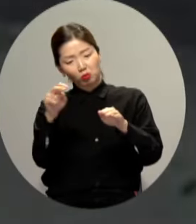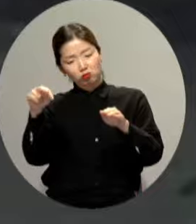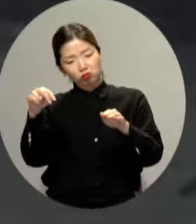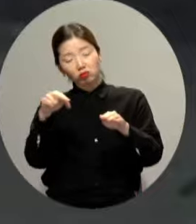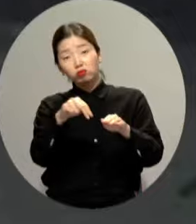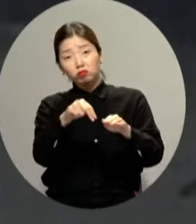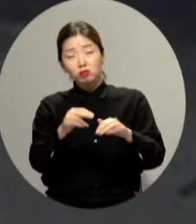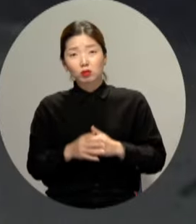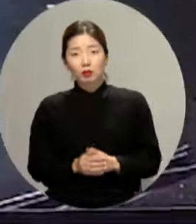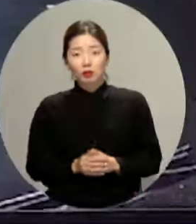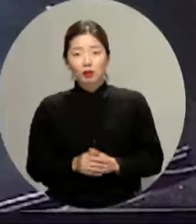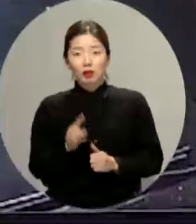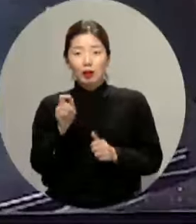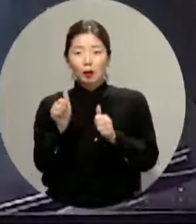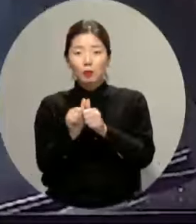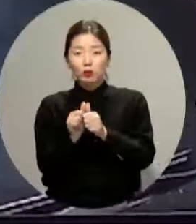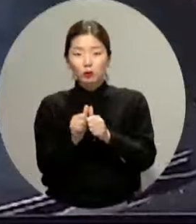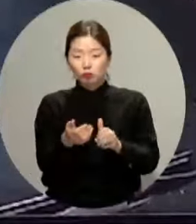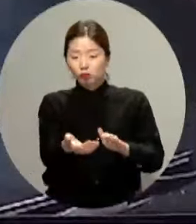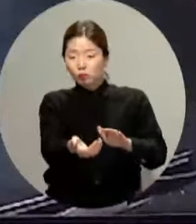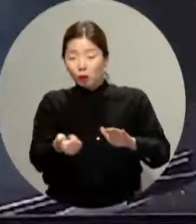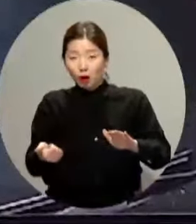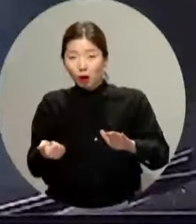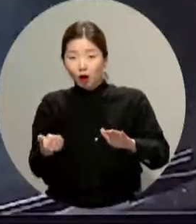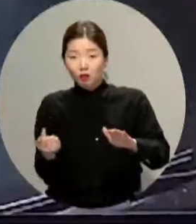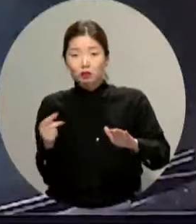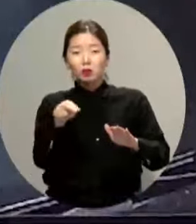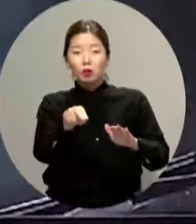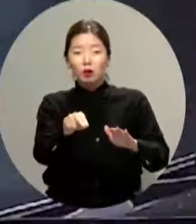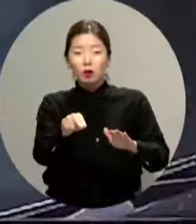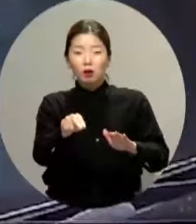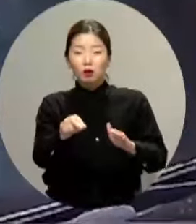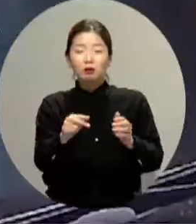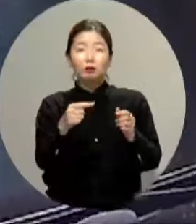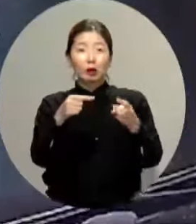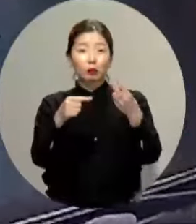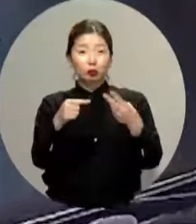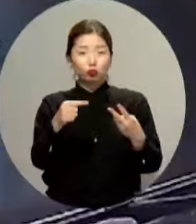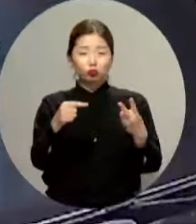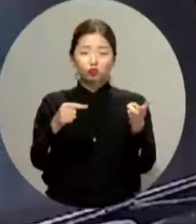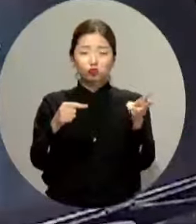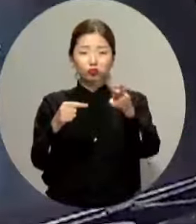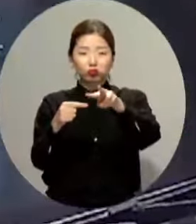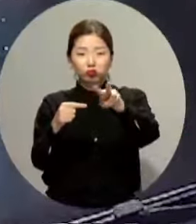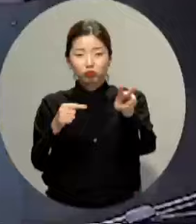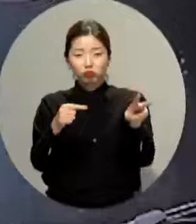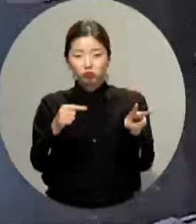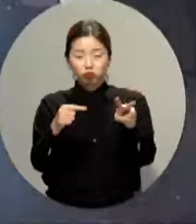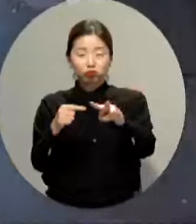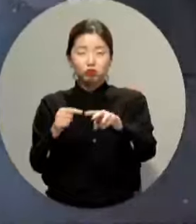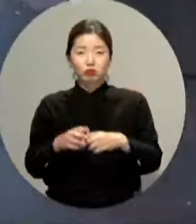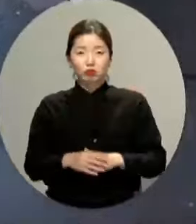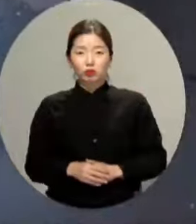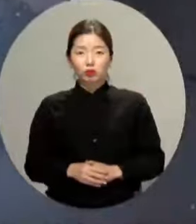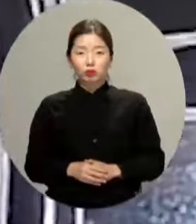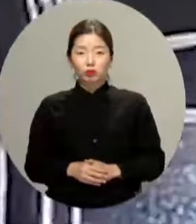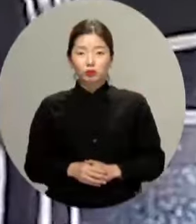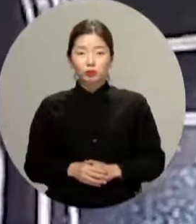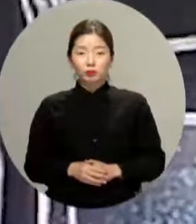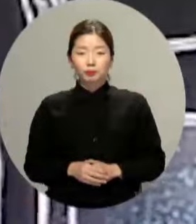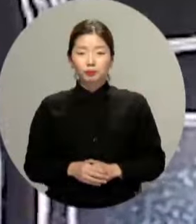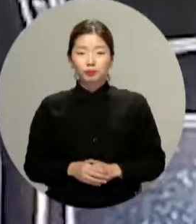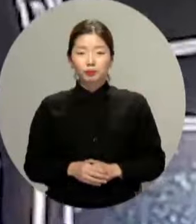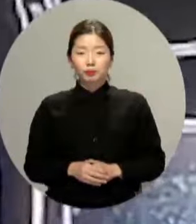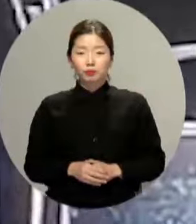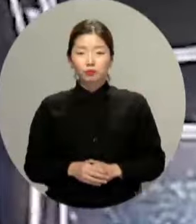걸어옵니다. 한 명이 조수석 문을 열고 들어가자 나머지 두 명이 망을 보듯 차 주변을 서성입니다.